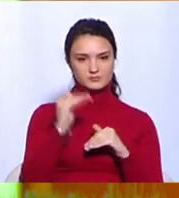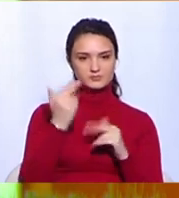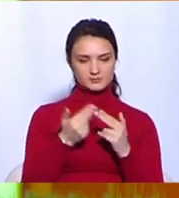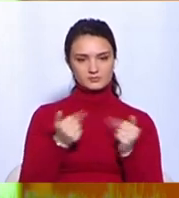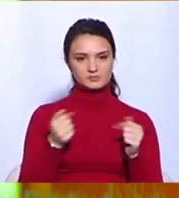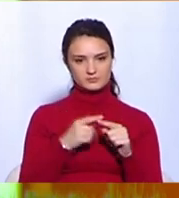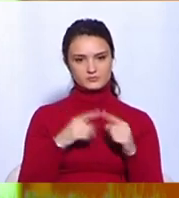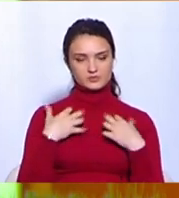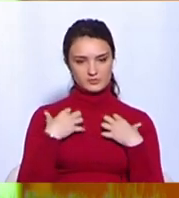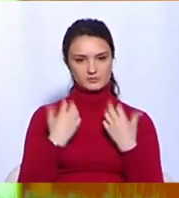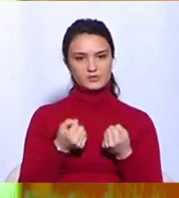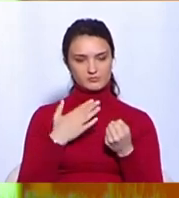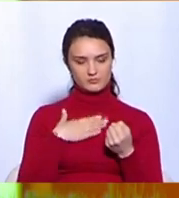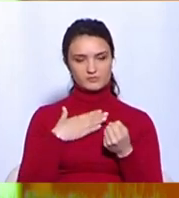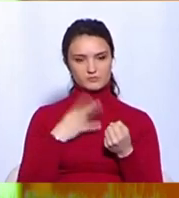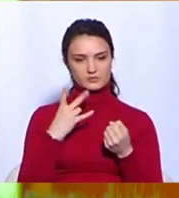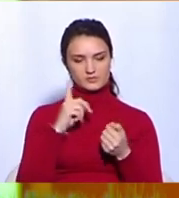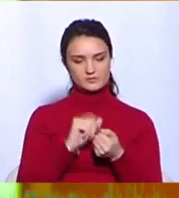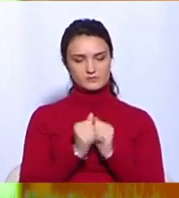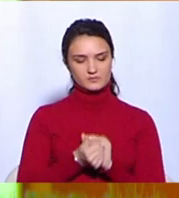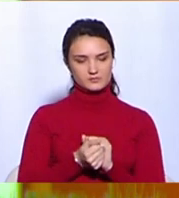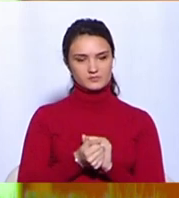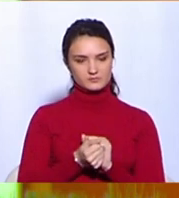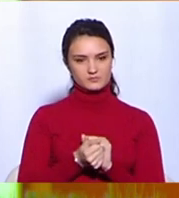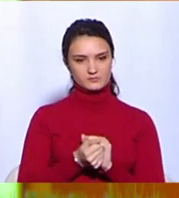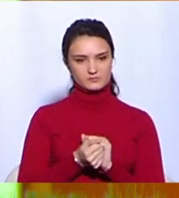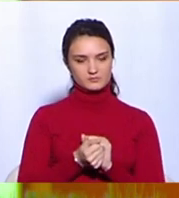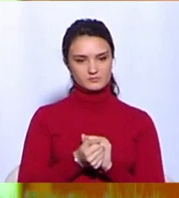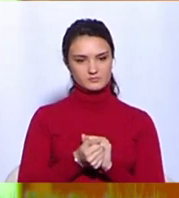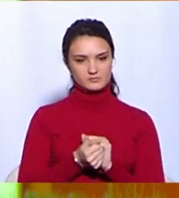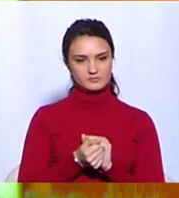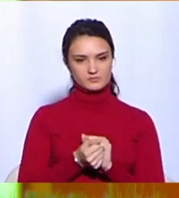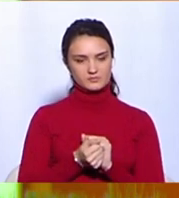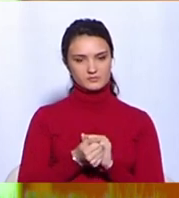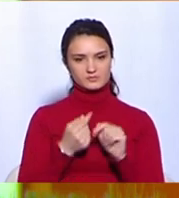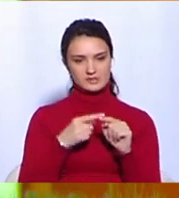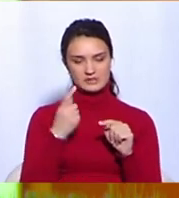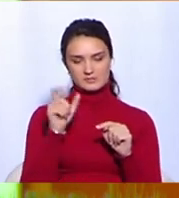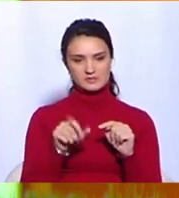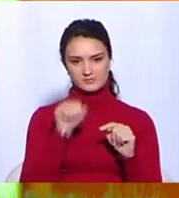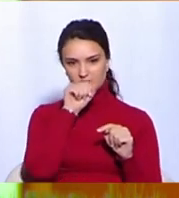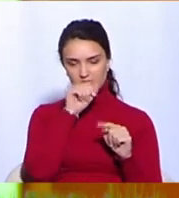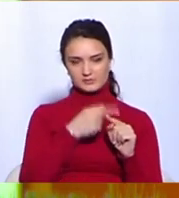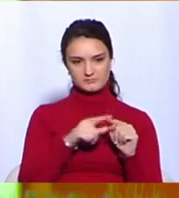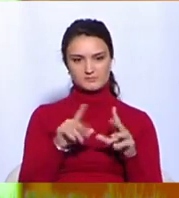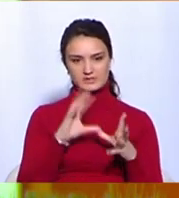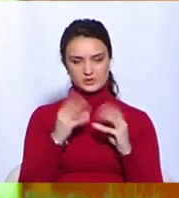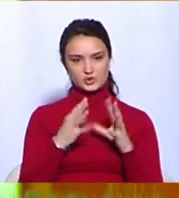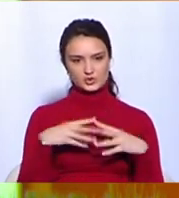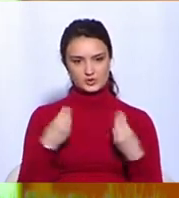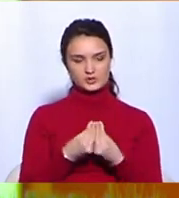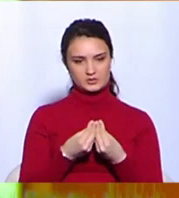ჩვენ ჯანმრთელობის წანამძღვრები, ჩვენ უნდა გვახსოვდეს, რომ ხშირად არა მარტო ერთი ადამიანის დამსახურებით, არამედ ხშირად სწორედ მთლიანად